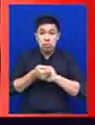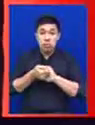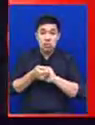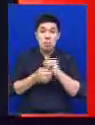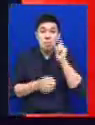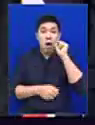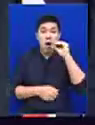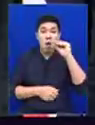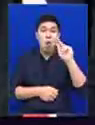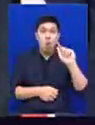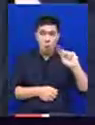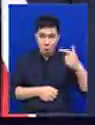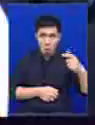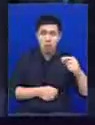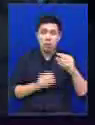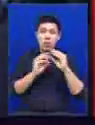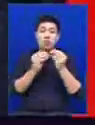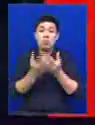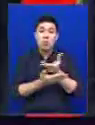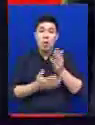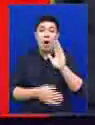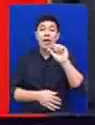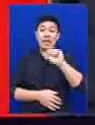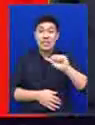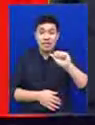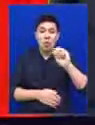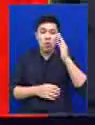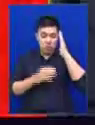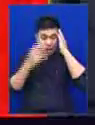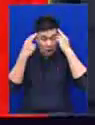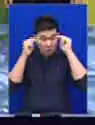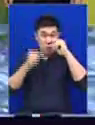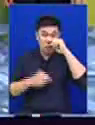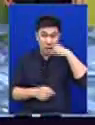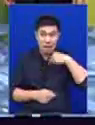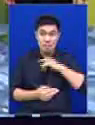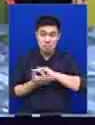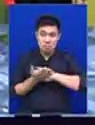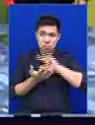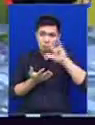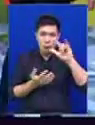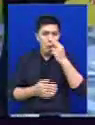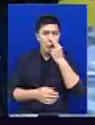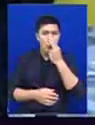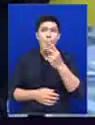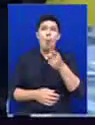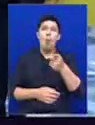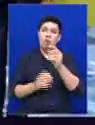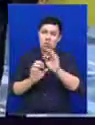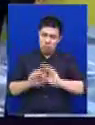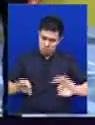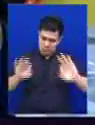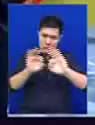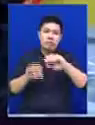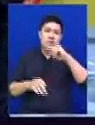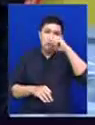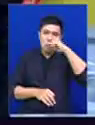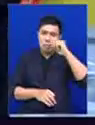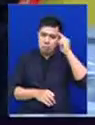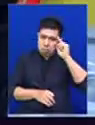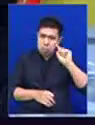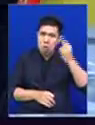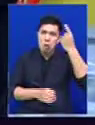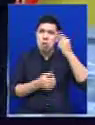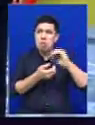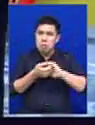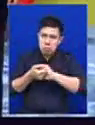างและโปอ๋าวฟอรัมฟอร์มเอเชียของนายกรัฐมนตรีในครั้งนี้แสดงเห็นถึงความสำคัญของไทยที่ได้ริเริ่มให้เกิด